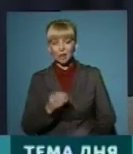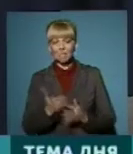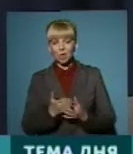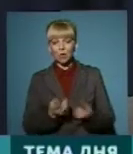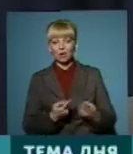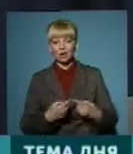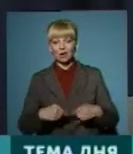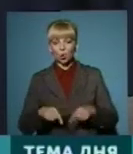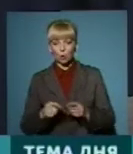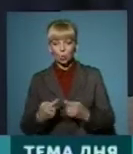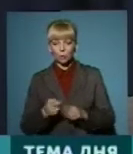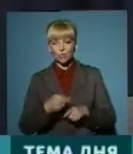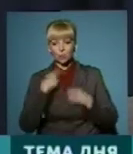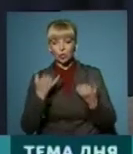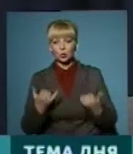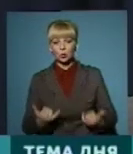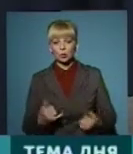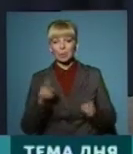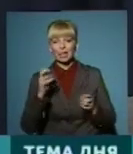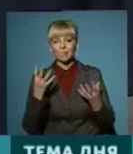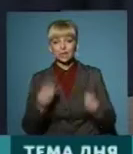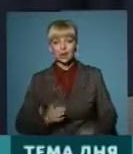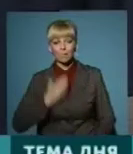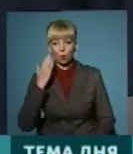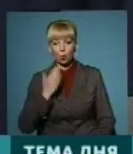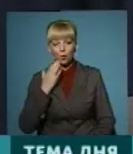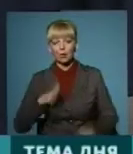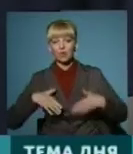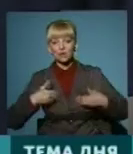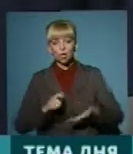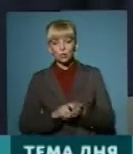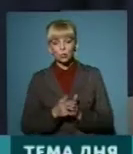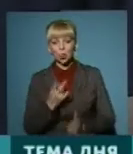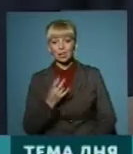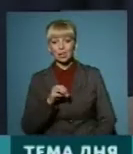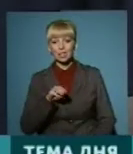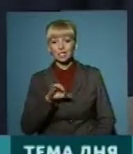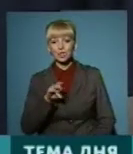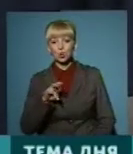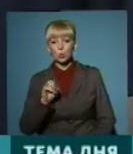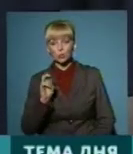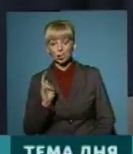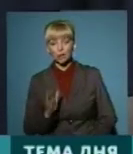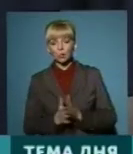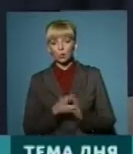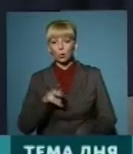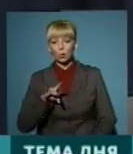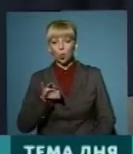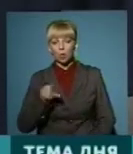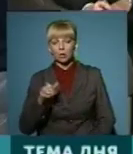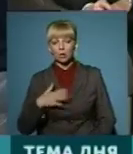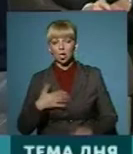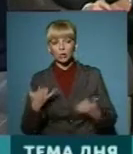пільгові категорії. Про це говоримо сьогодні у темі «Дня Буковина». Вітаю в студії Наталія Синюсик, сурдопереклад Лесі Прохоренко і